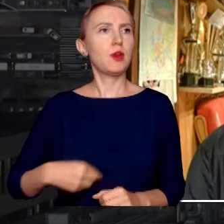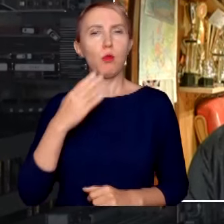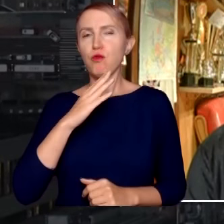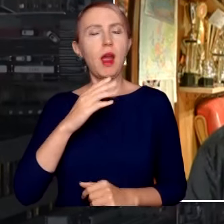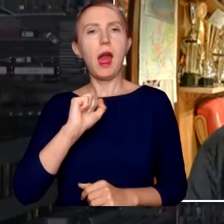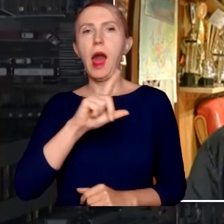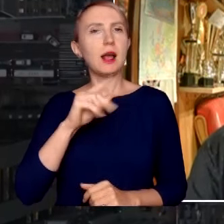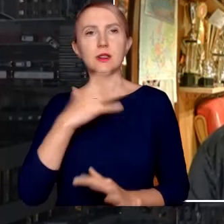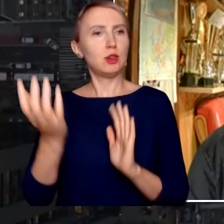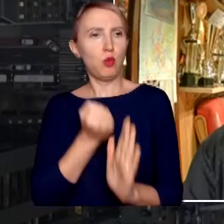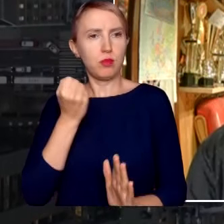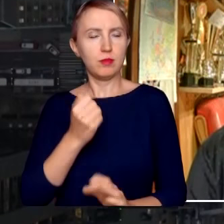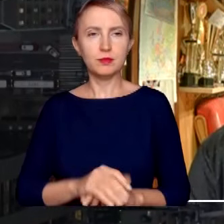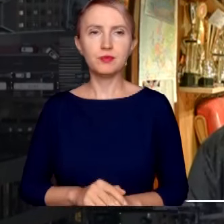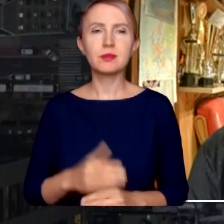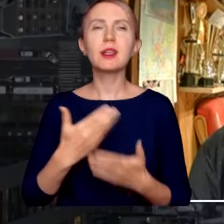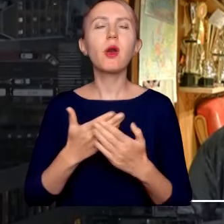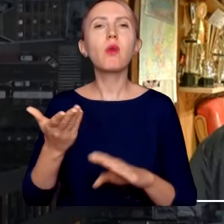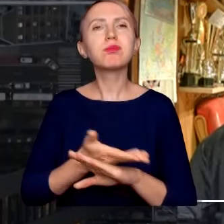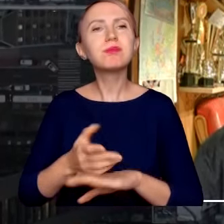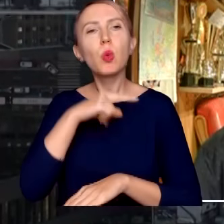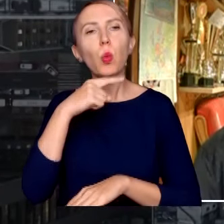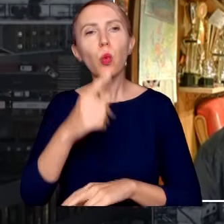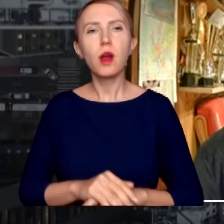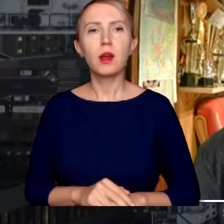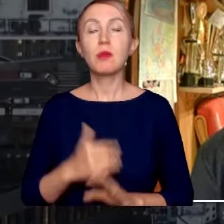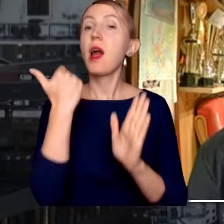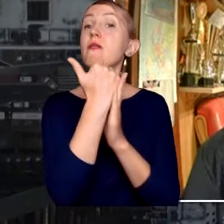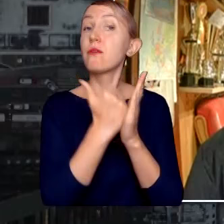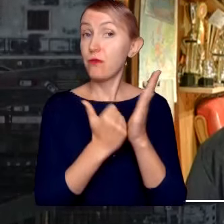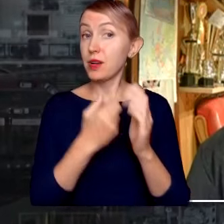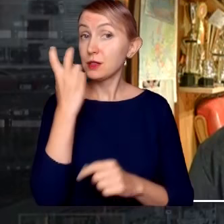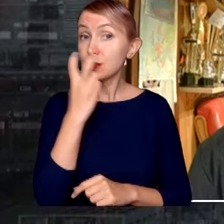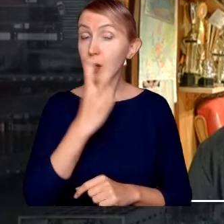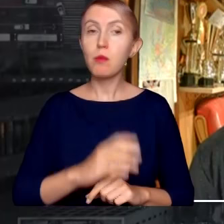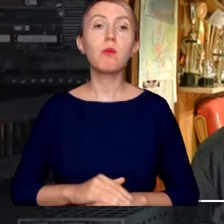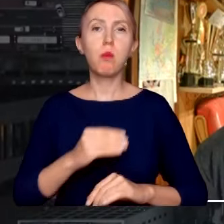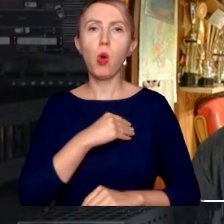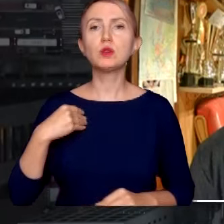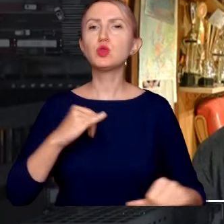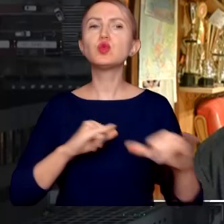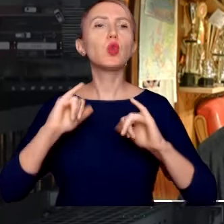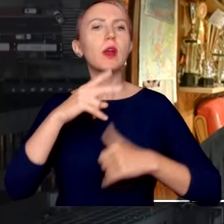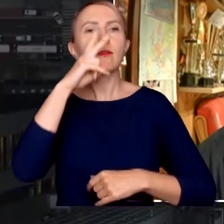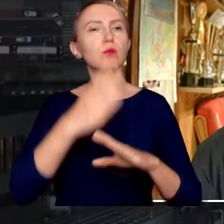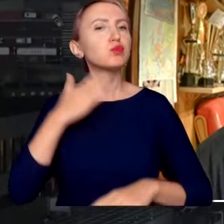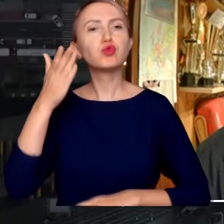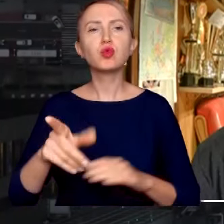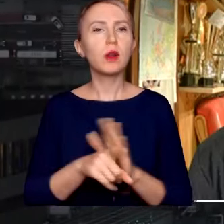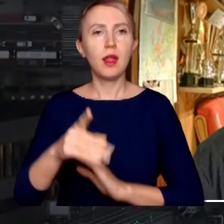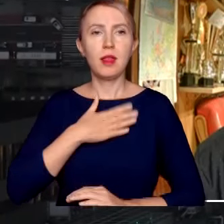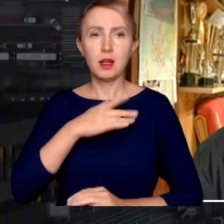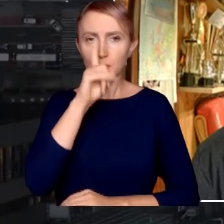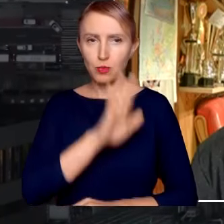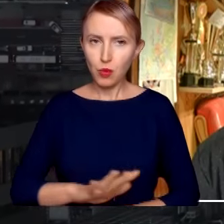sposób oszukuje opinię publiczną. Ale co jest ciekawe, to są wytyczne ciekawe, bo jak polski rząd widzi przyszłość naszego